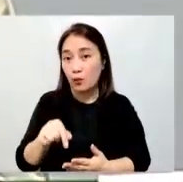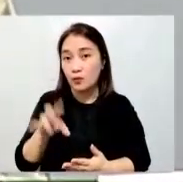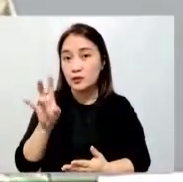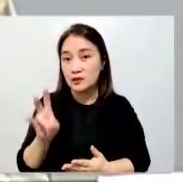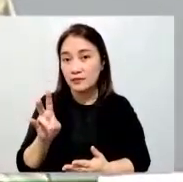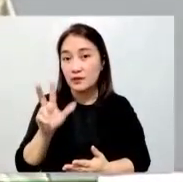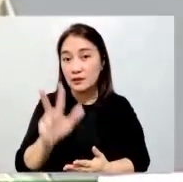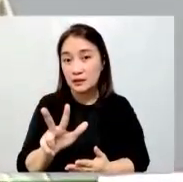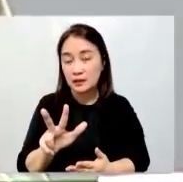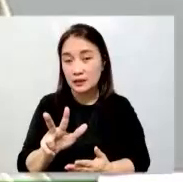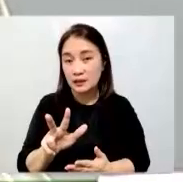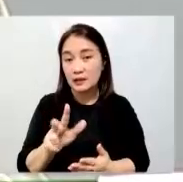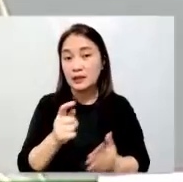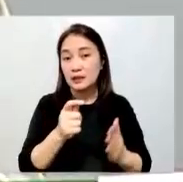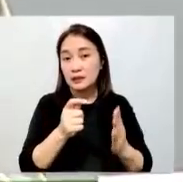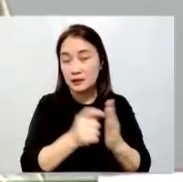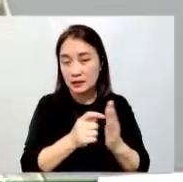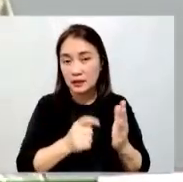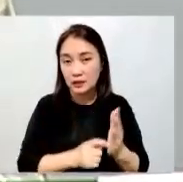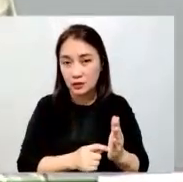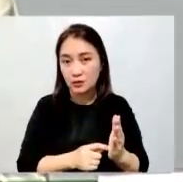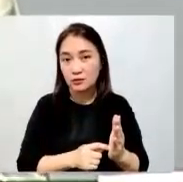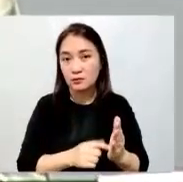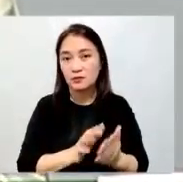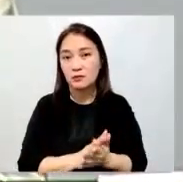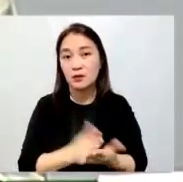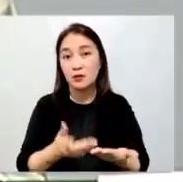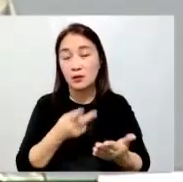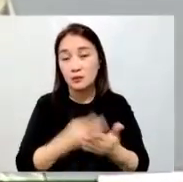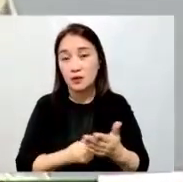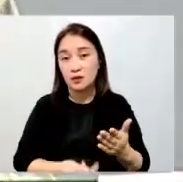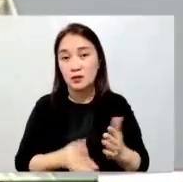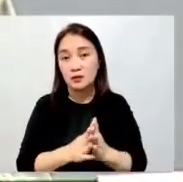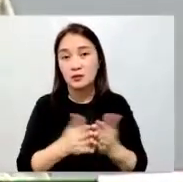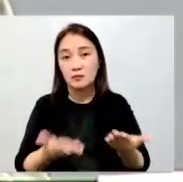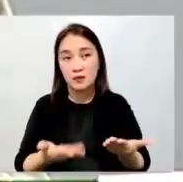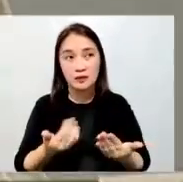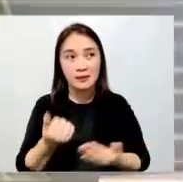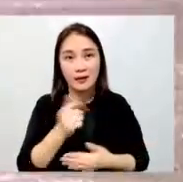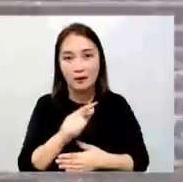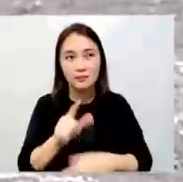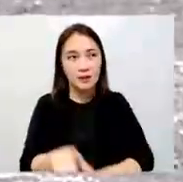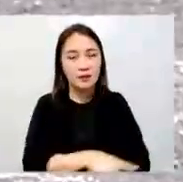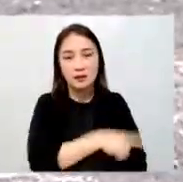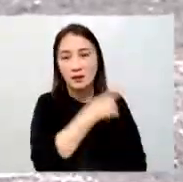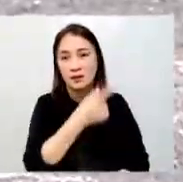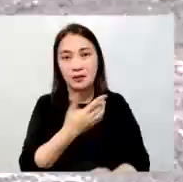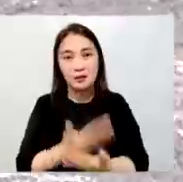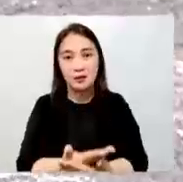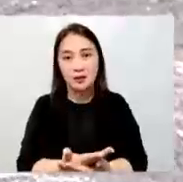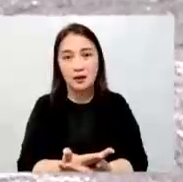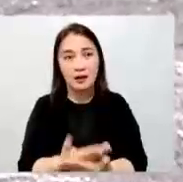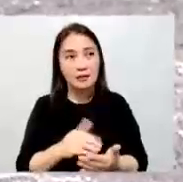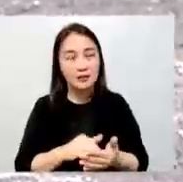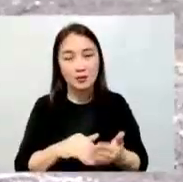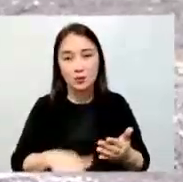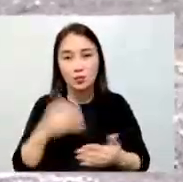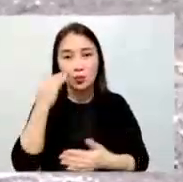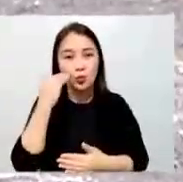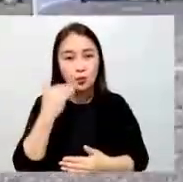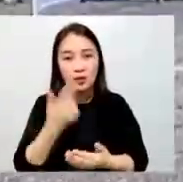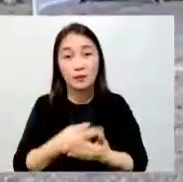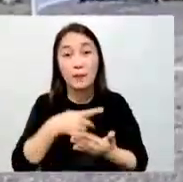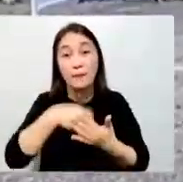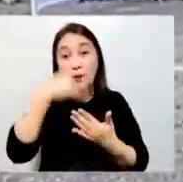pesos. Which aims to address the economy's long-standing infrastructure deficits. Kabilang sa mga